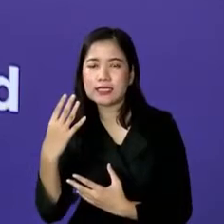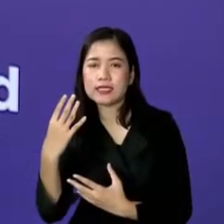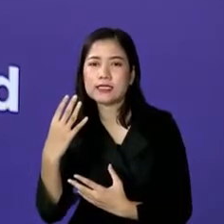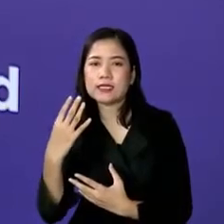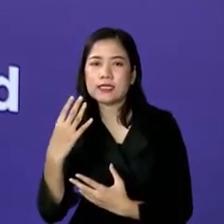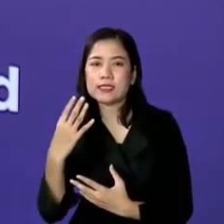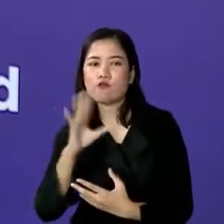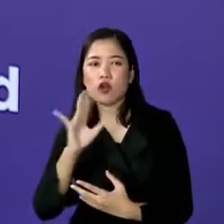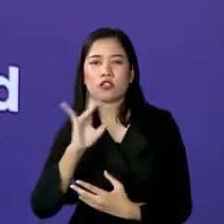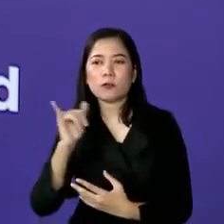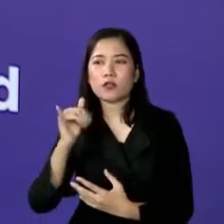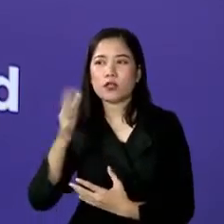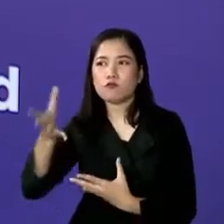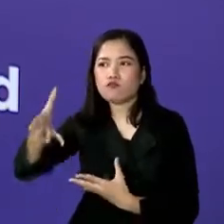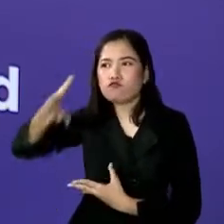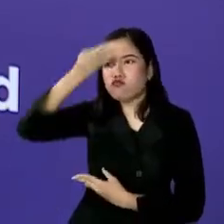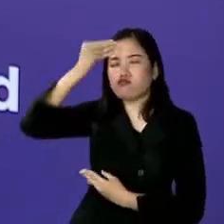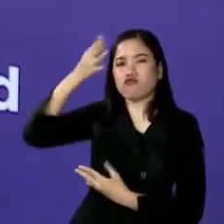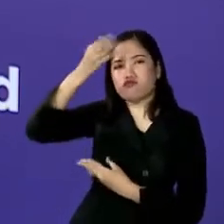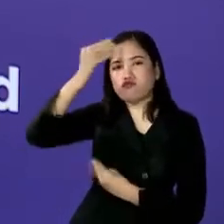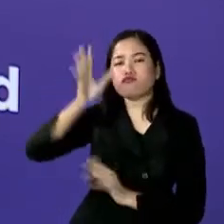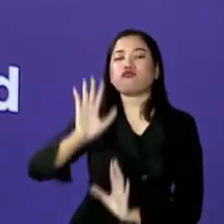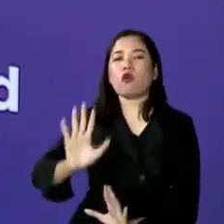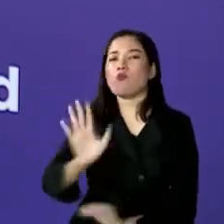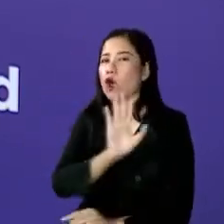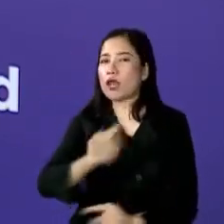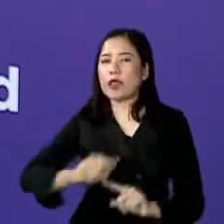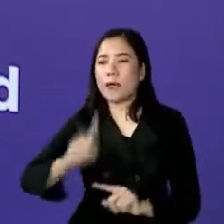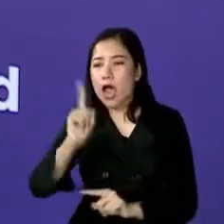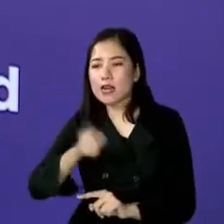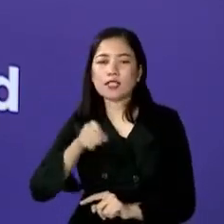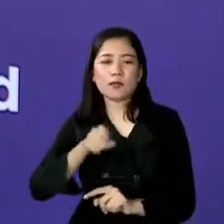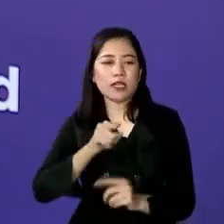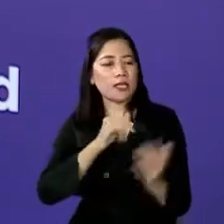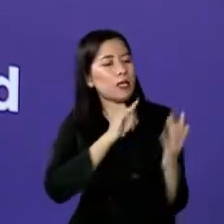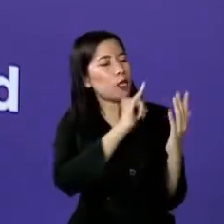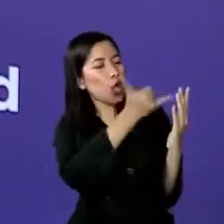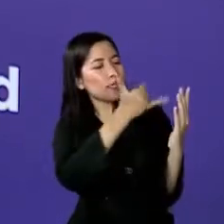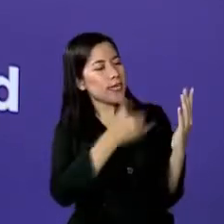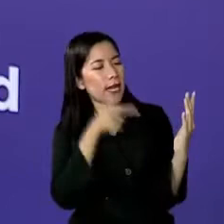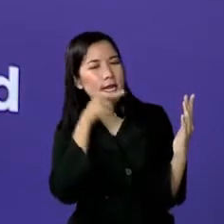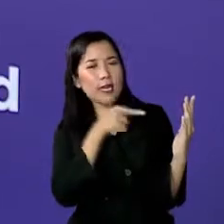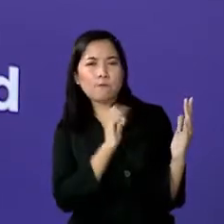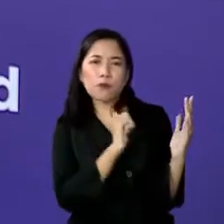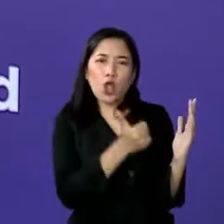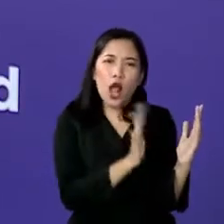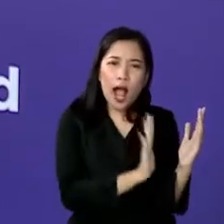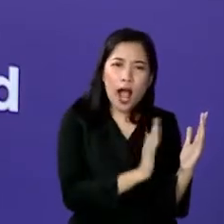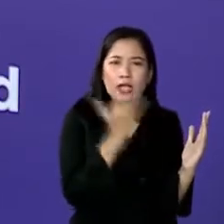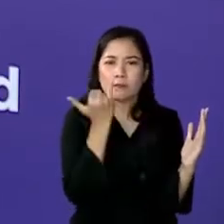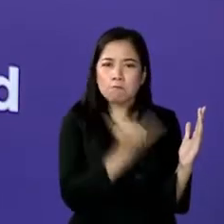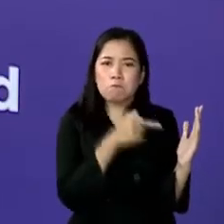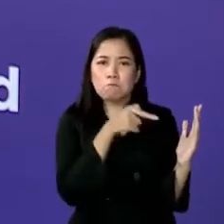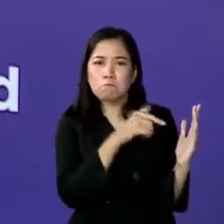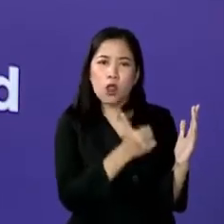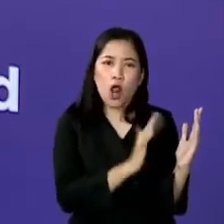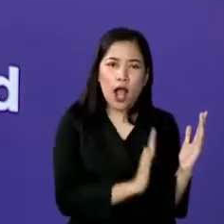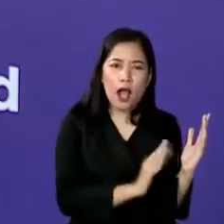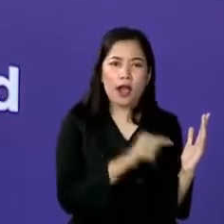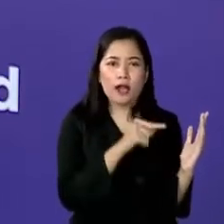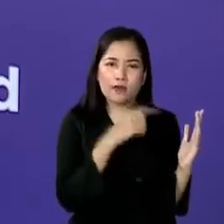kemudian diterima begitu saja jadi ada mekanisme untuk Ricek bener nggak sih kalau dapetin satu informasi